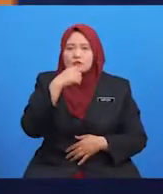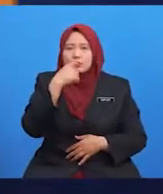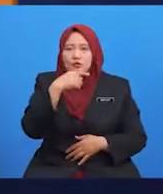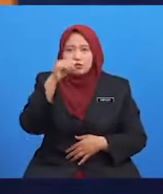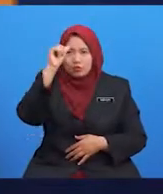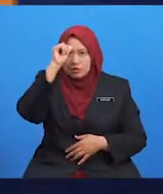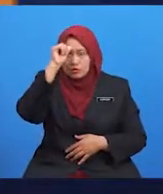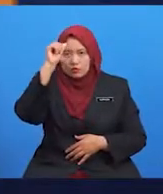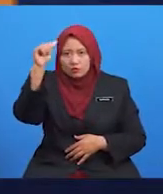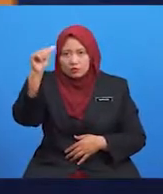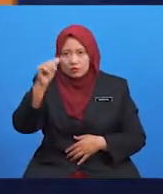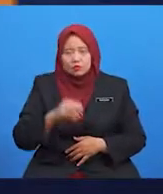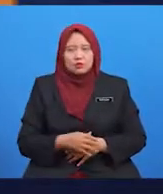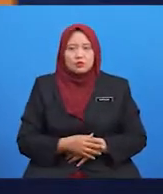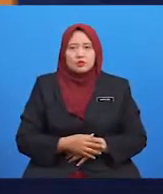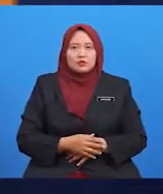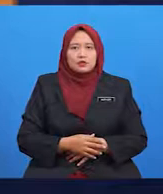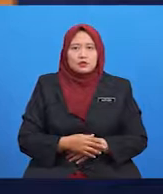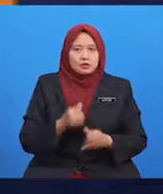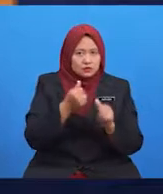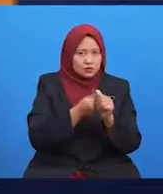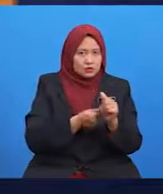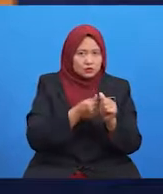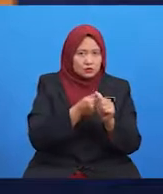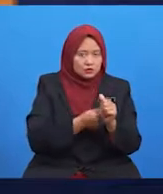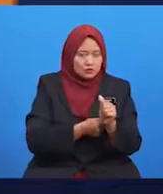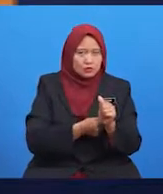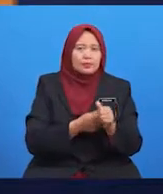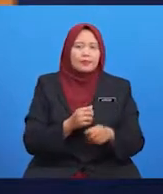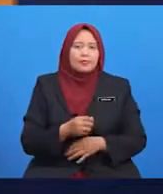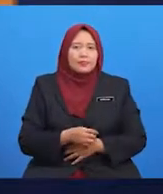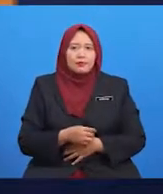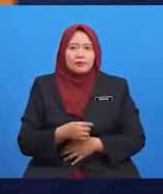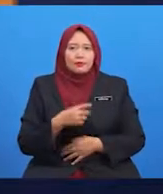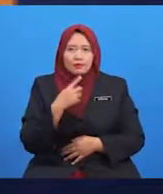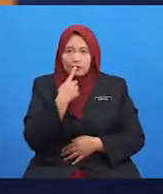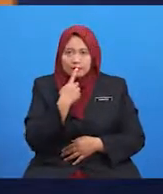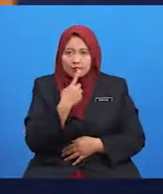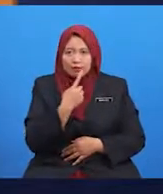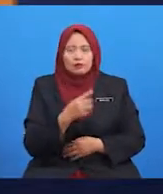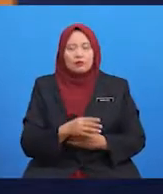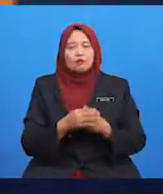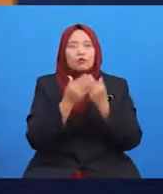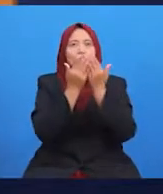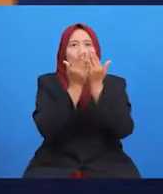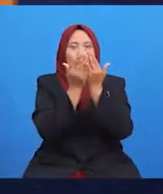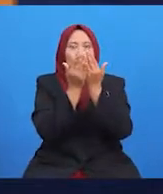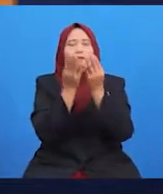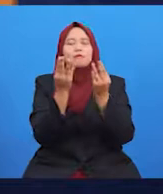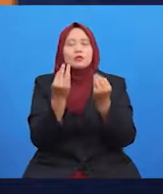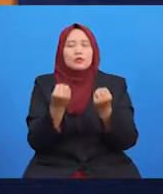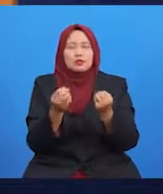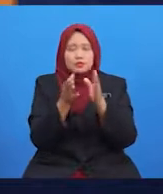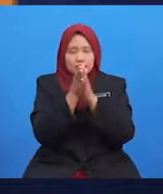dia menyambung doa yang tertinggal, minta umur dipanjangkan. Minta selamatkan anak